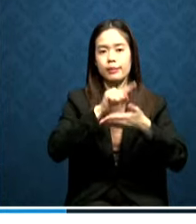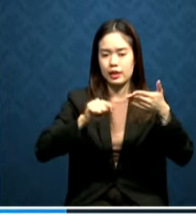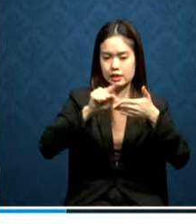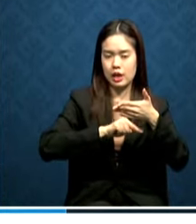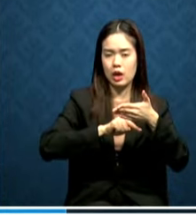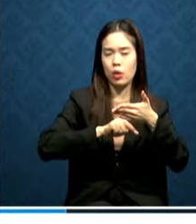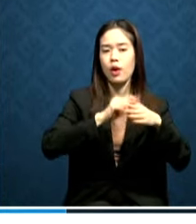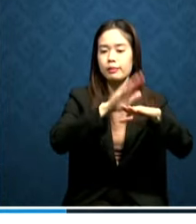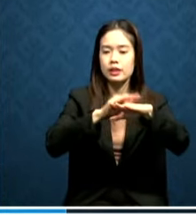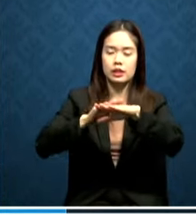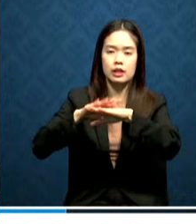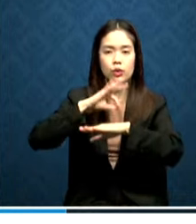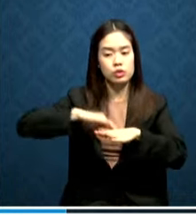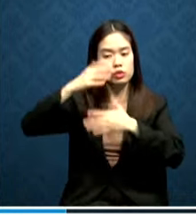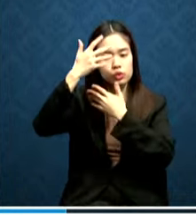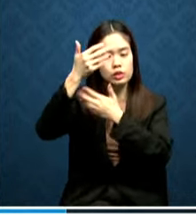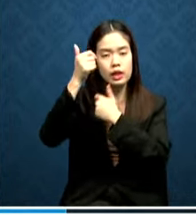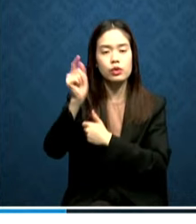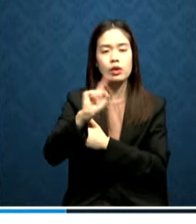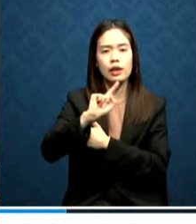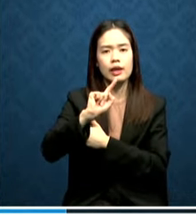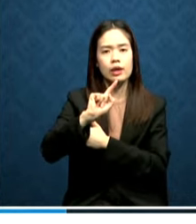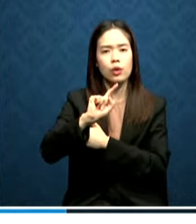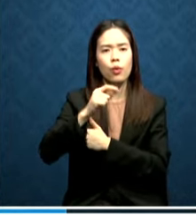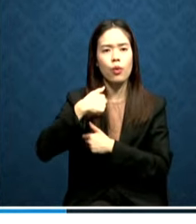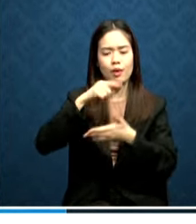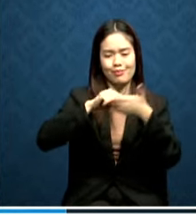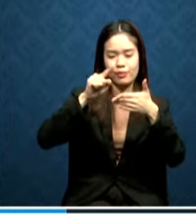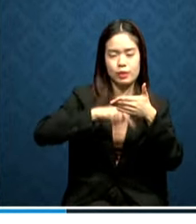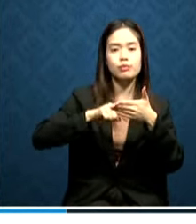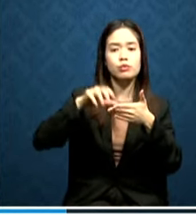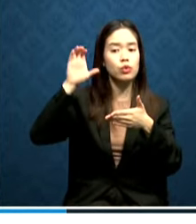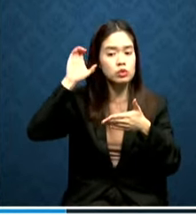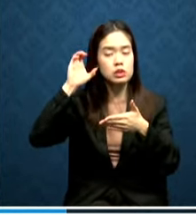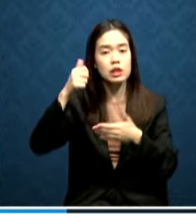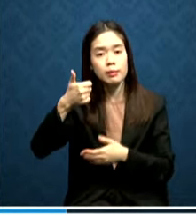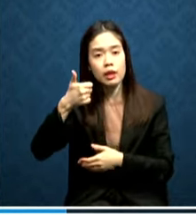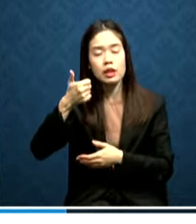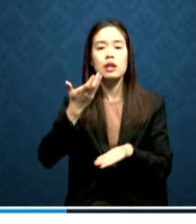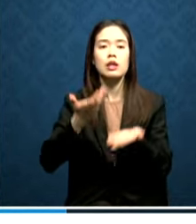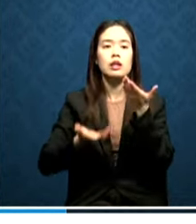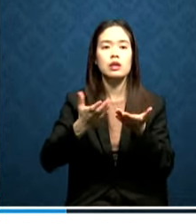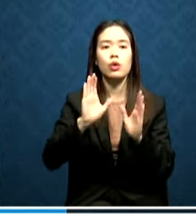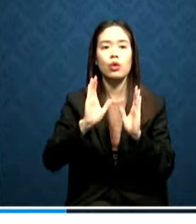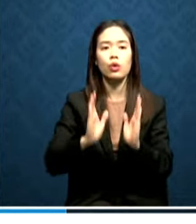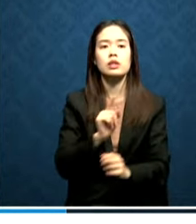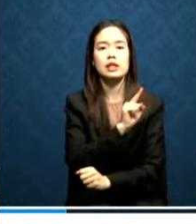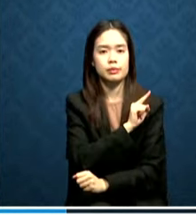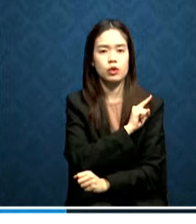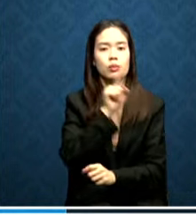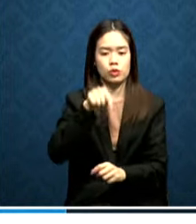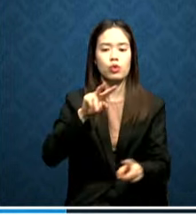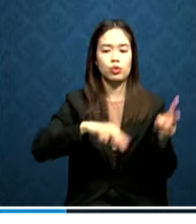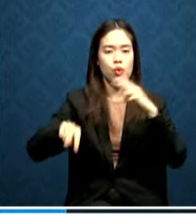ความสนใจทำให้มตินั้นมีความน่าเชื่อถือมันเป็นเรื่องของการผู้จัดทำประชามตินั้นในการจัดการนะครับ